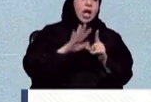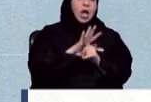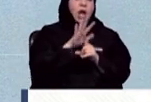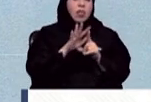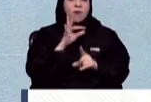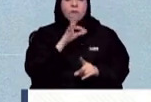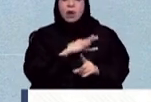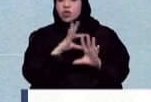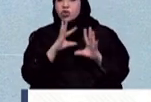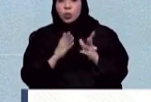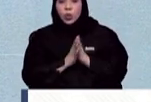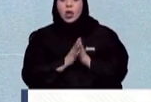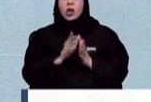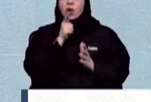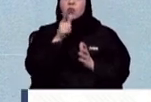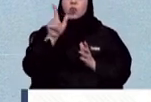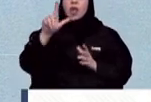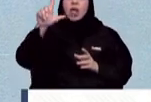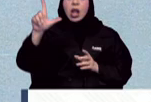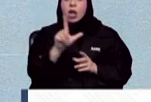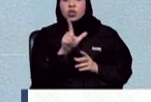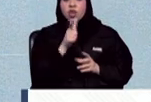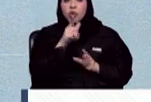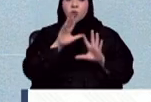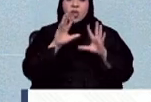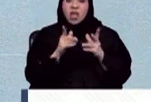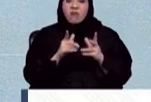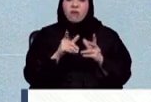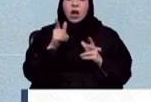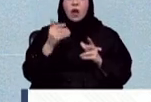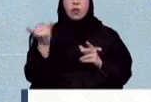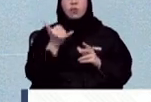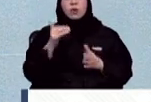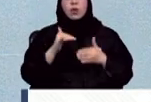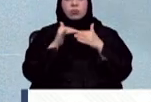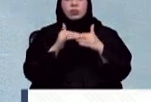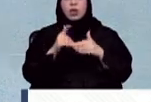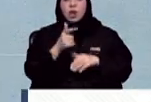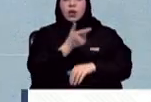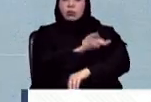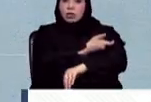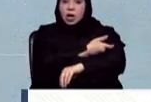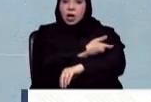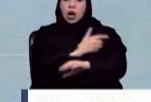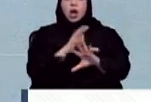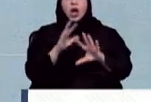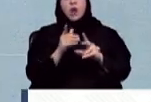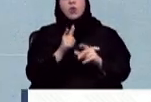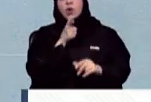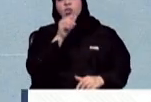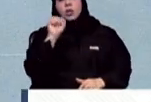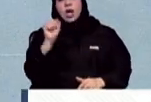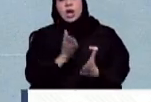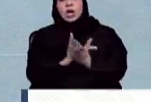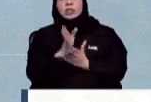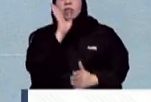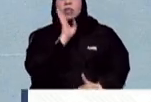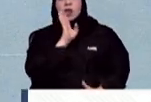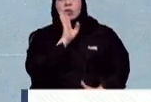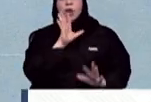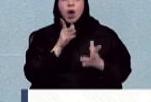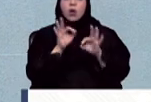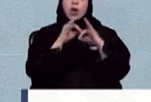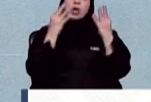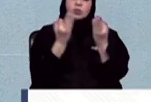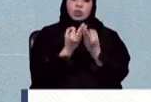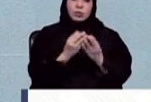ستتركه على اللاجئين, على النازحين المحتاجين لهذه المبادرات سواء في مجال الصحة أو أيضا في مجال التعليم وعلى المجتمعات